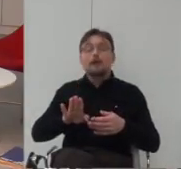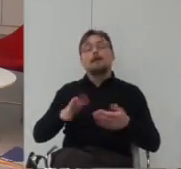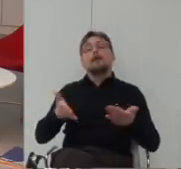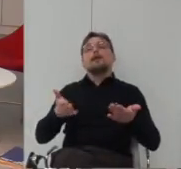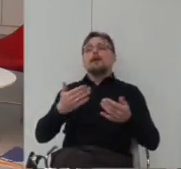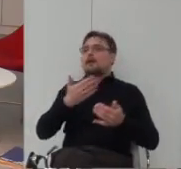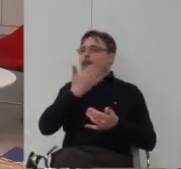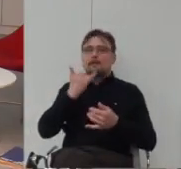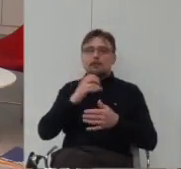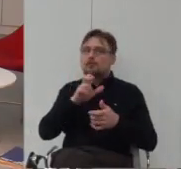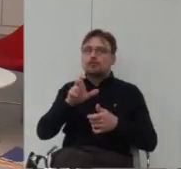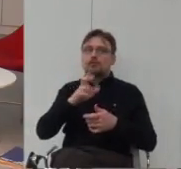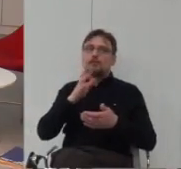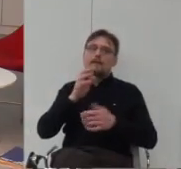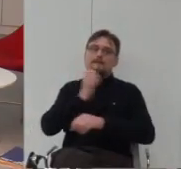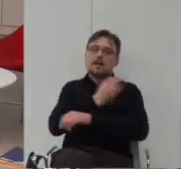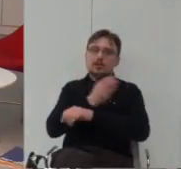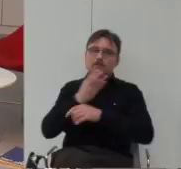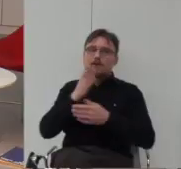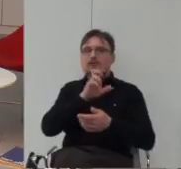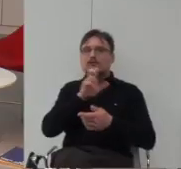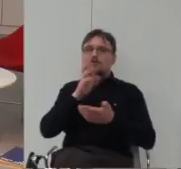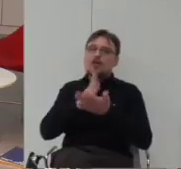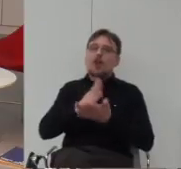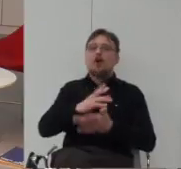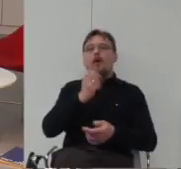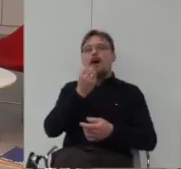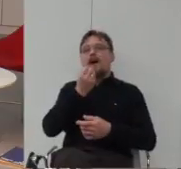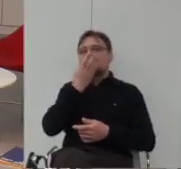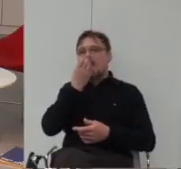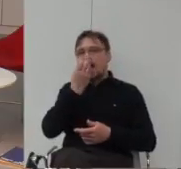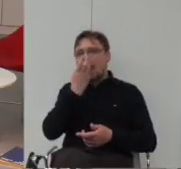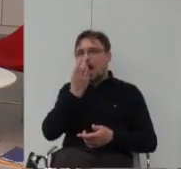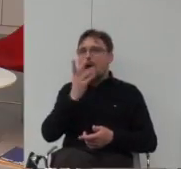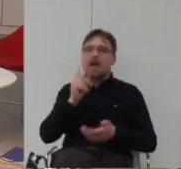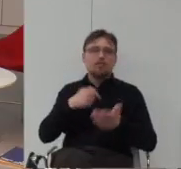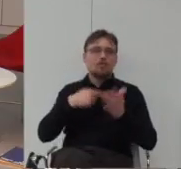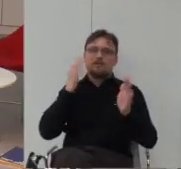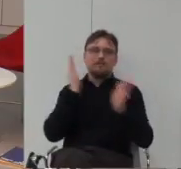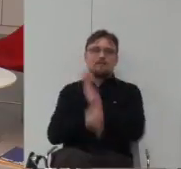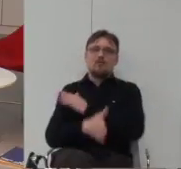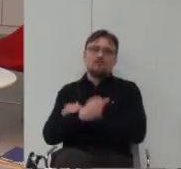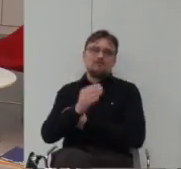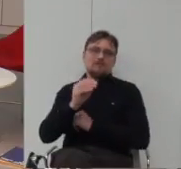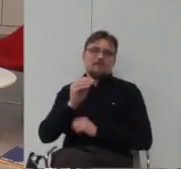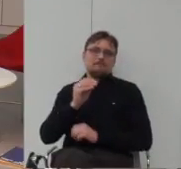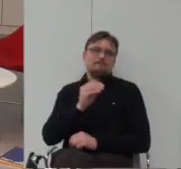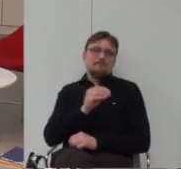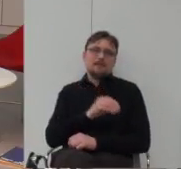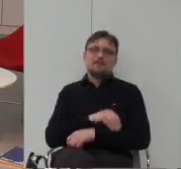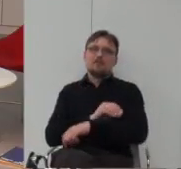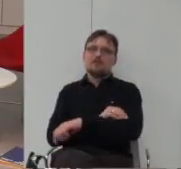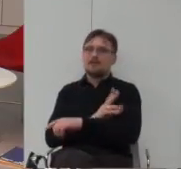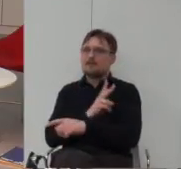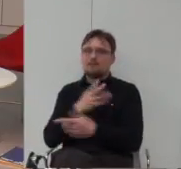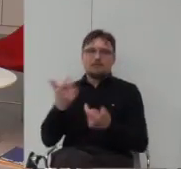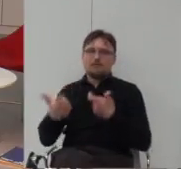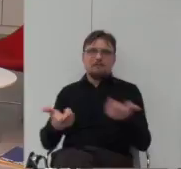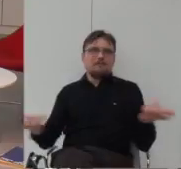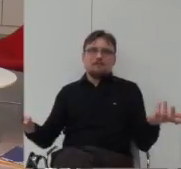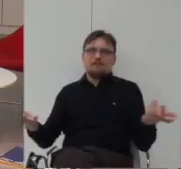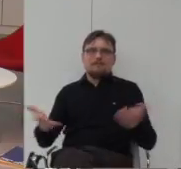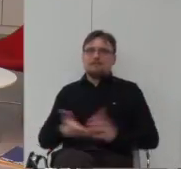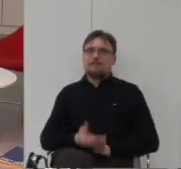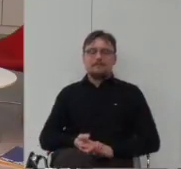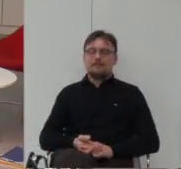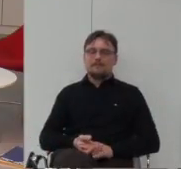tyczy warzyw, czy tylko kwiatów w takim razie. Ale no to jest taka najprostsza metoda, którą każdy może stosować i